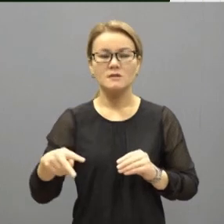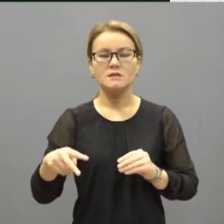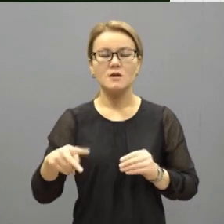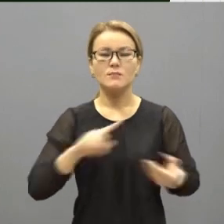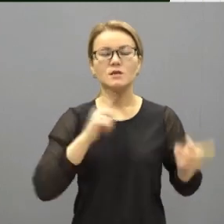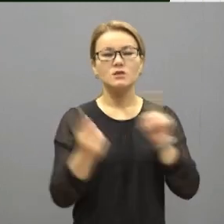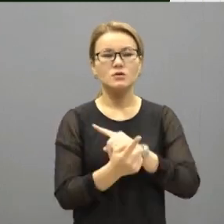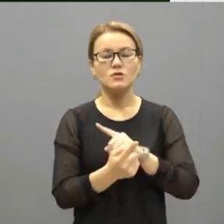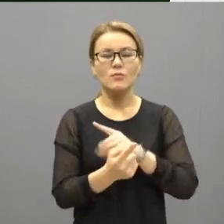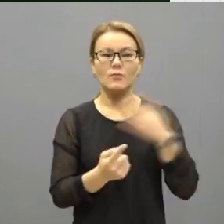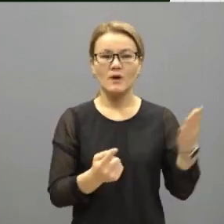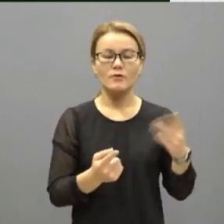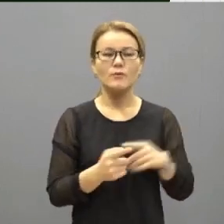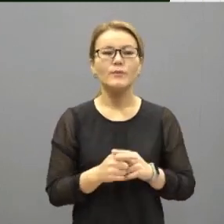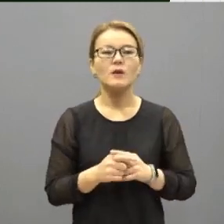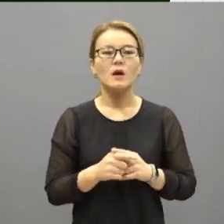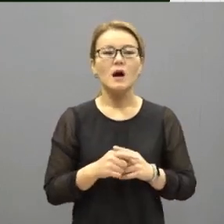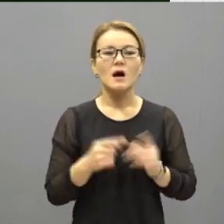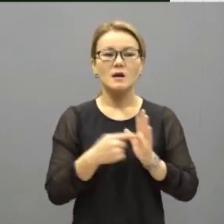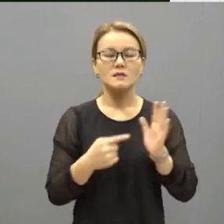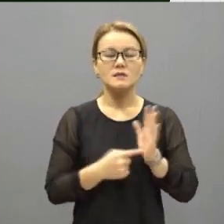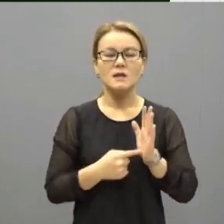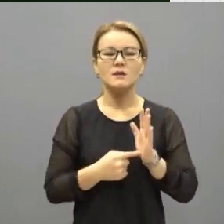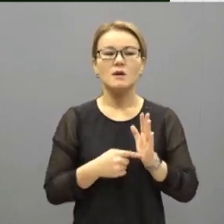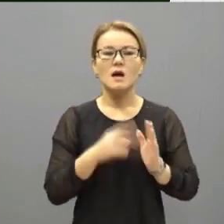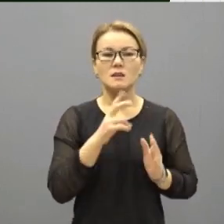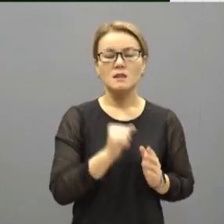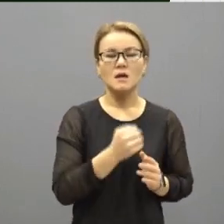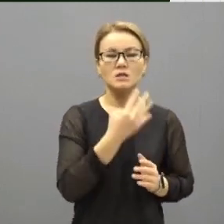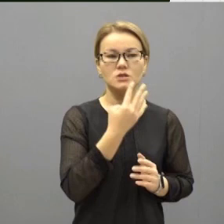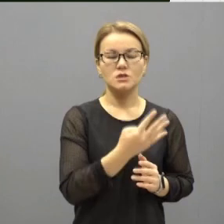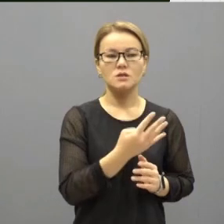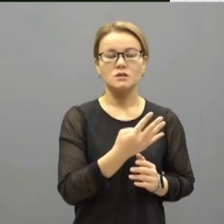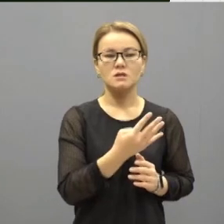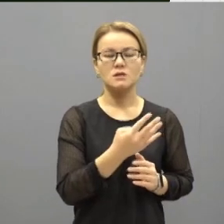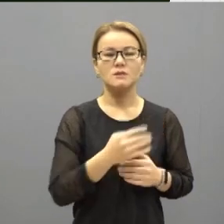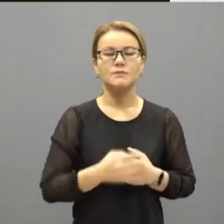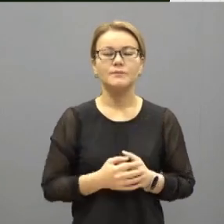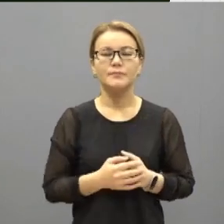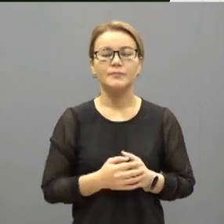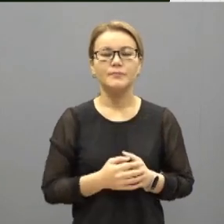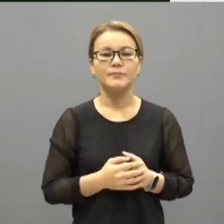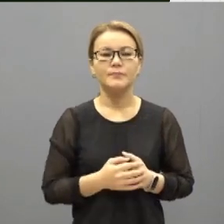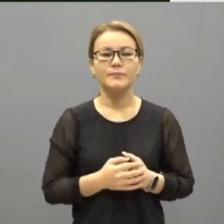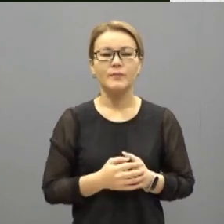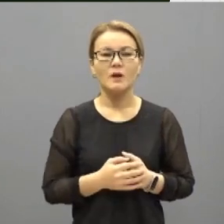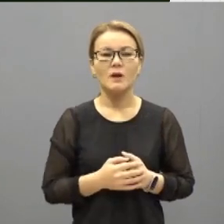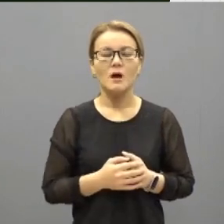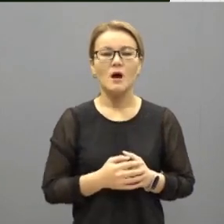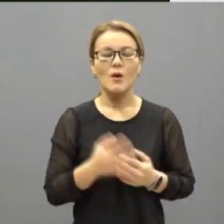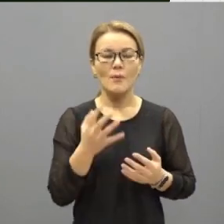часть. Разделим все уравнение на коэффициент при p в квадрате на 4.